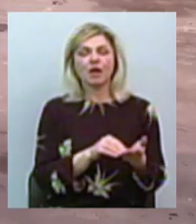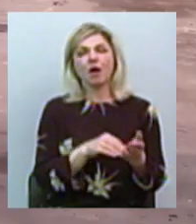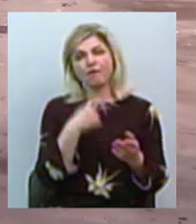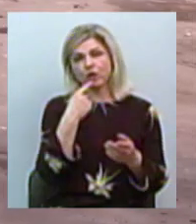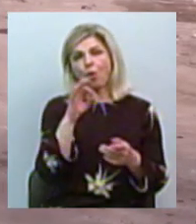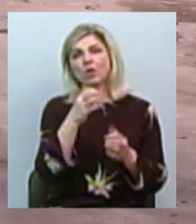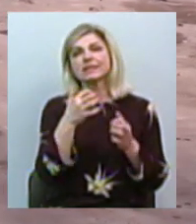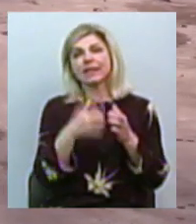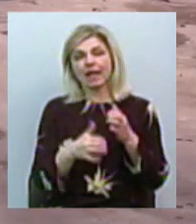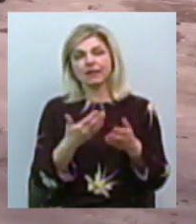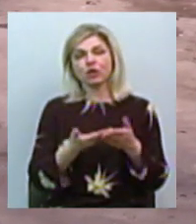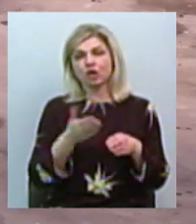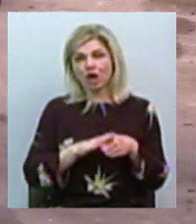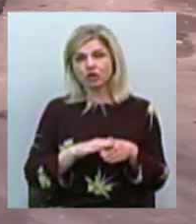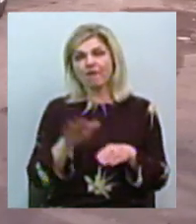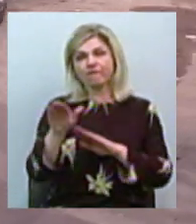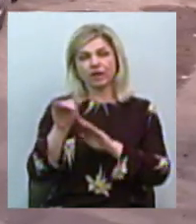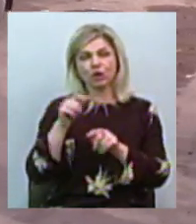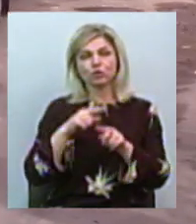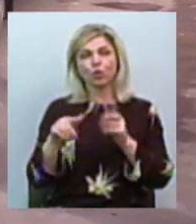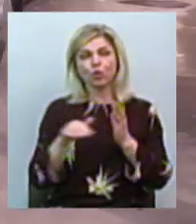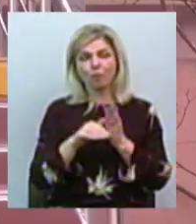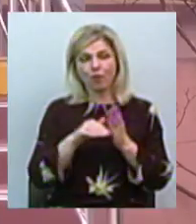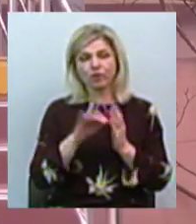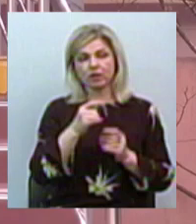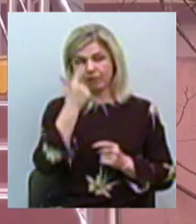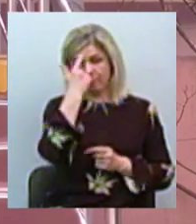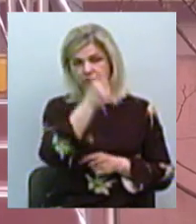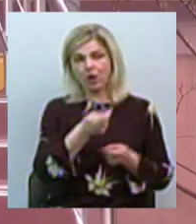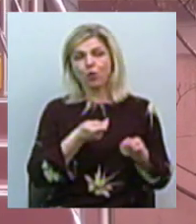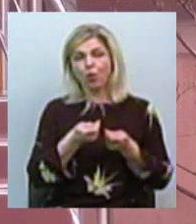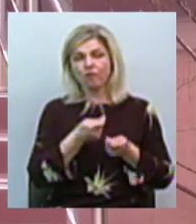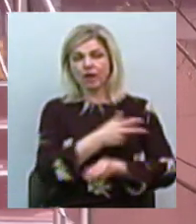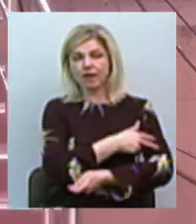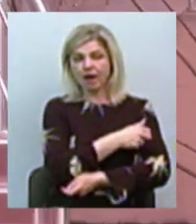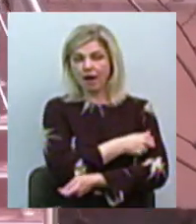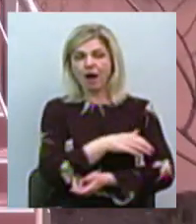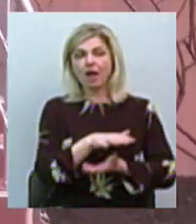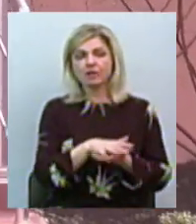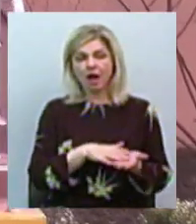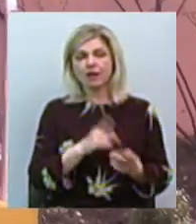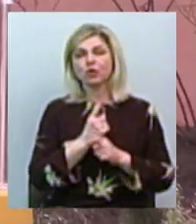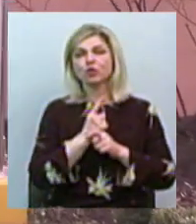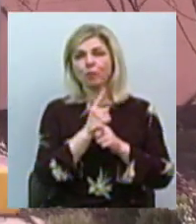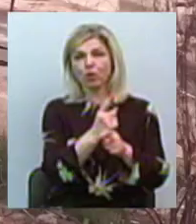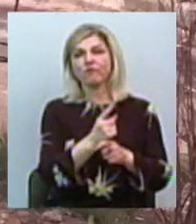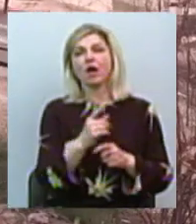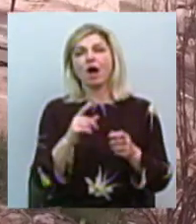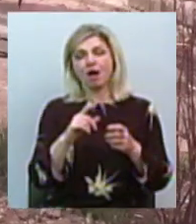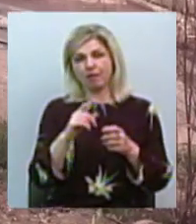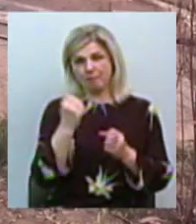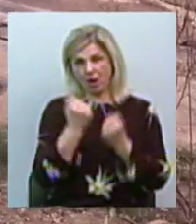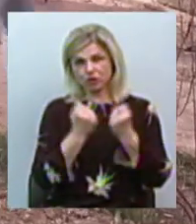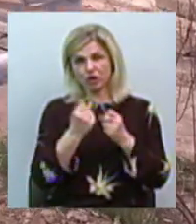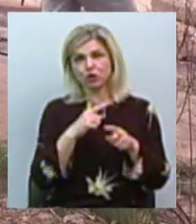середньої тяжкості, викликають швидку допомогу та сповіщають керівництво лікарні. Далі пацієнта супроводжують в карету швидкої